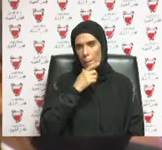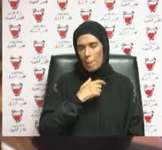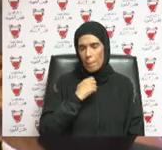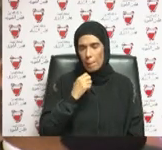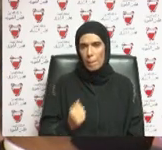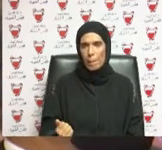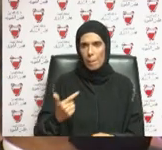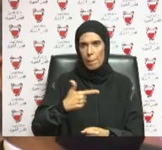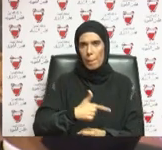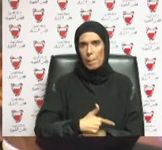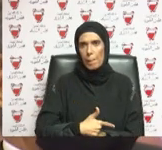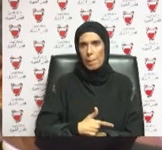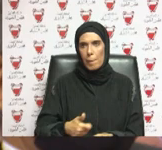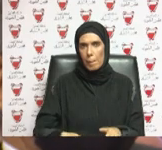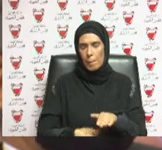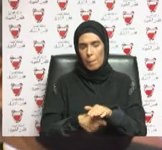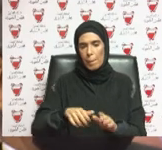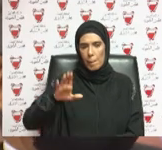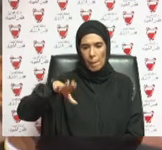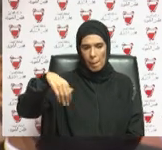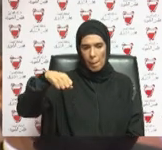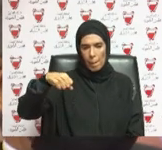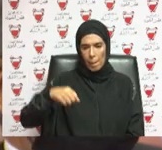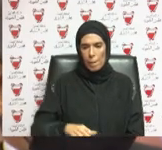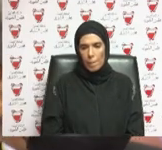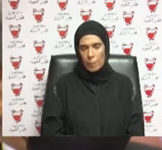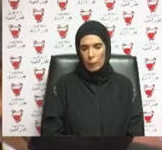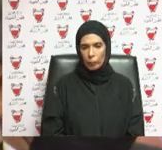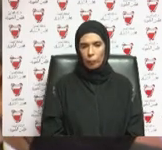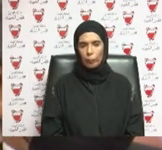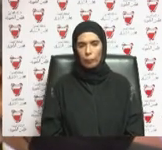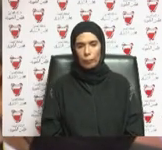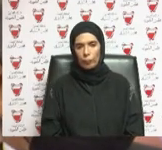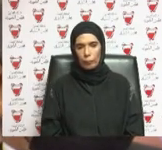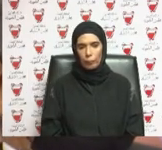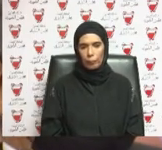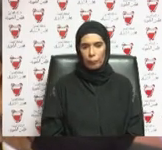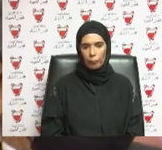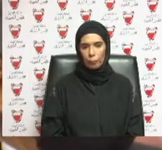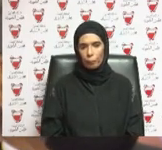الملكي الأمير سلمان بن حمد ولي العهد نائب القائد الأعلى رئيس الوزراء،